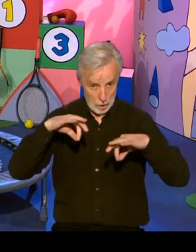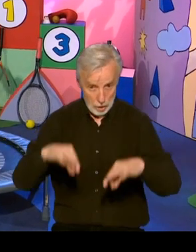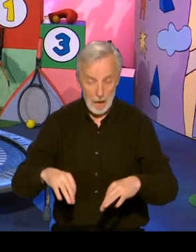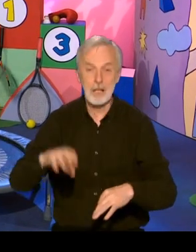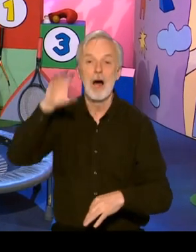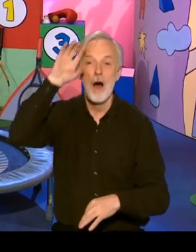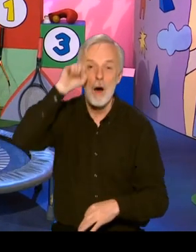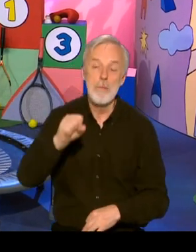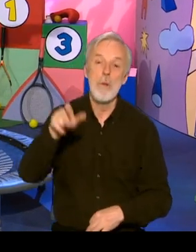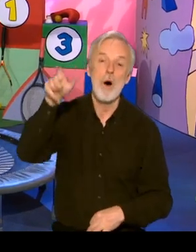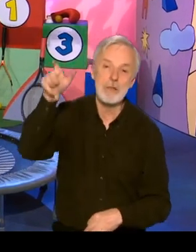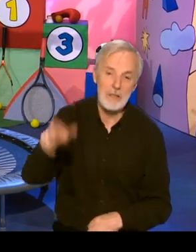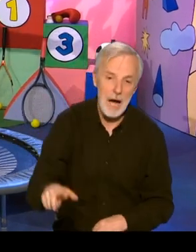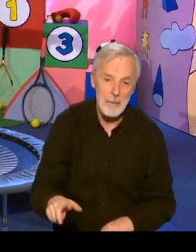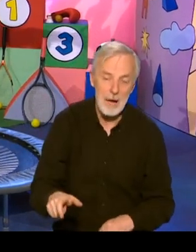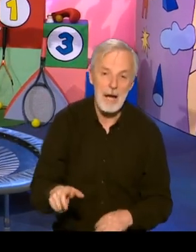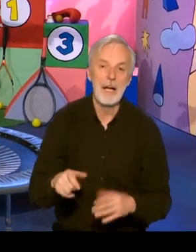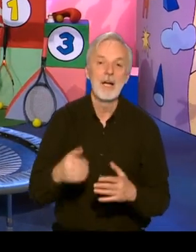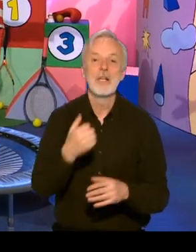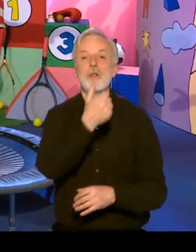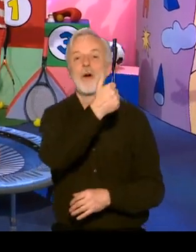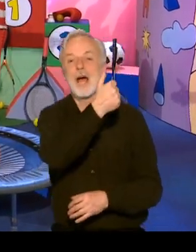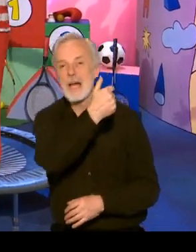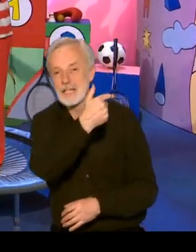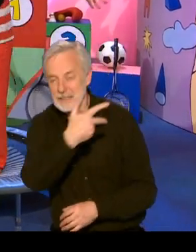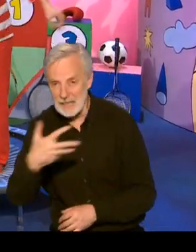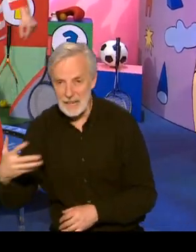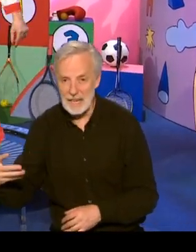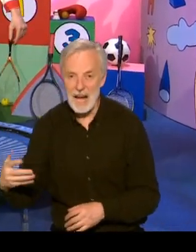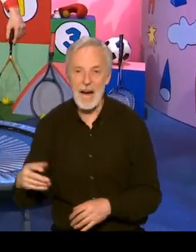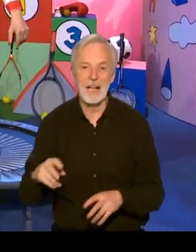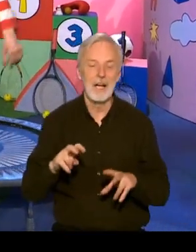ze stránek, seriál i románek.